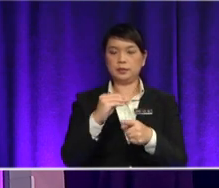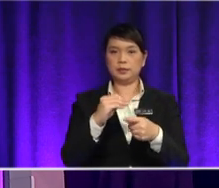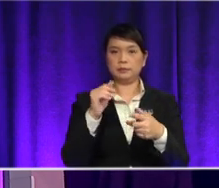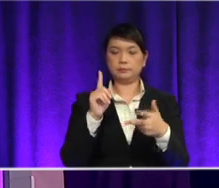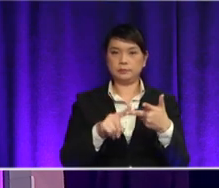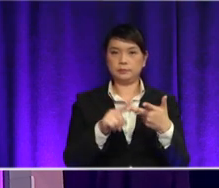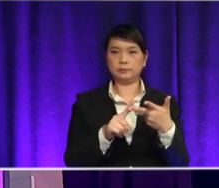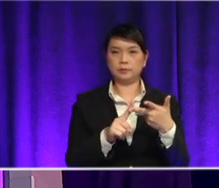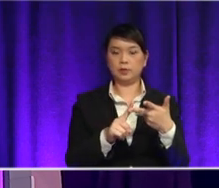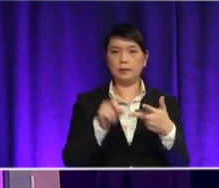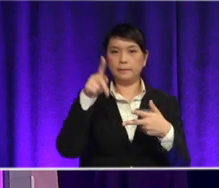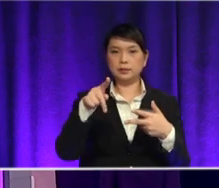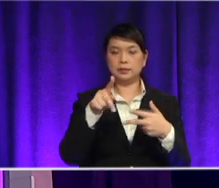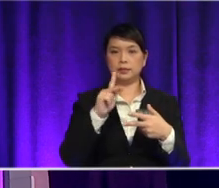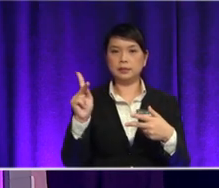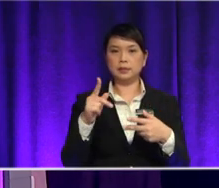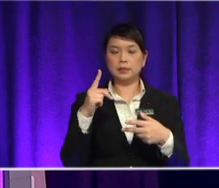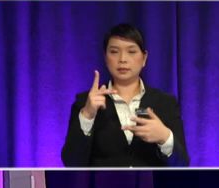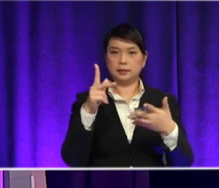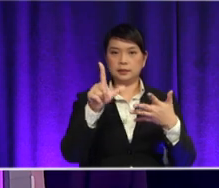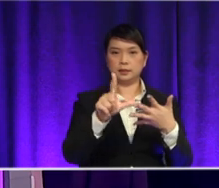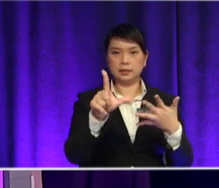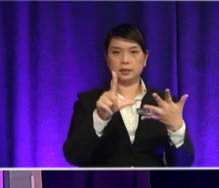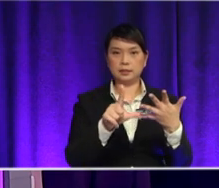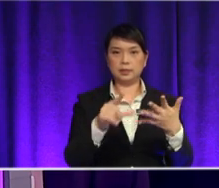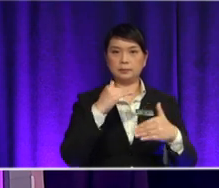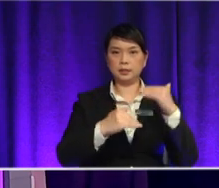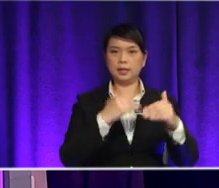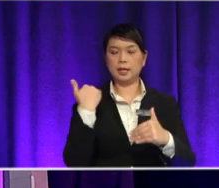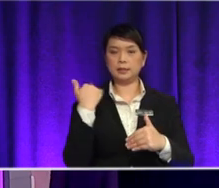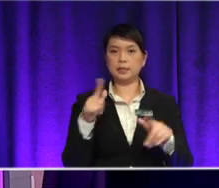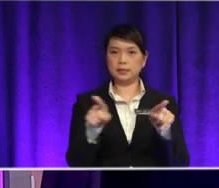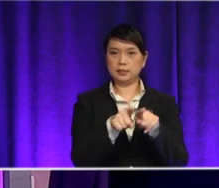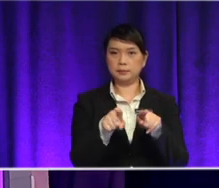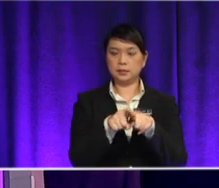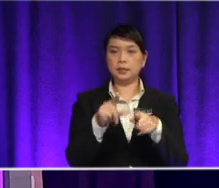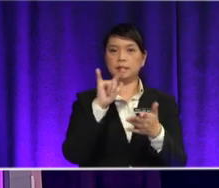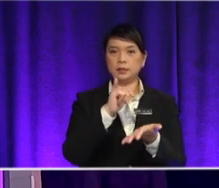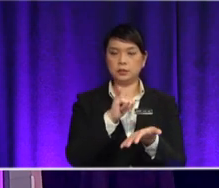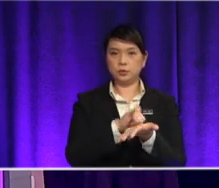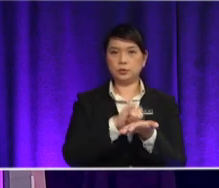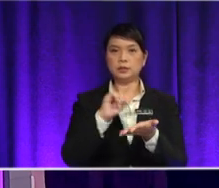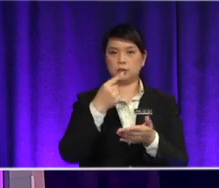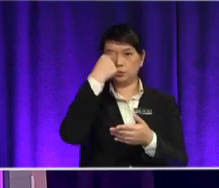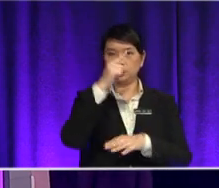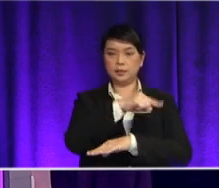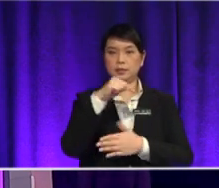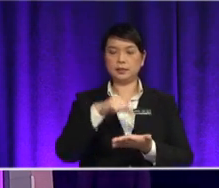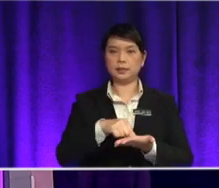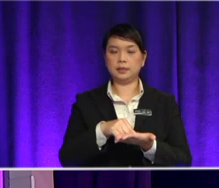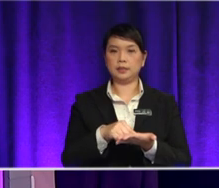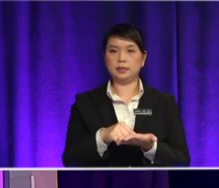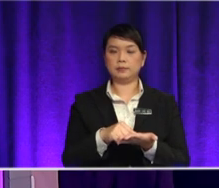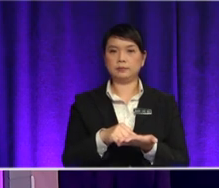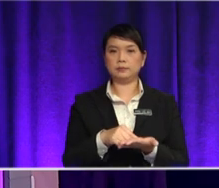ketiga adalah pastikan skala yang dibina adalah seragam. Seragam. Saya rasa itu sahaja untuk hari ini, Nisa. Baik.